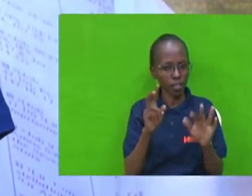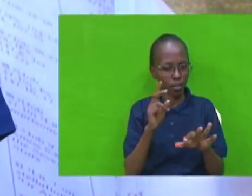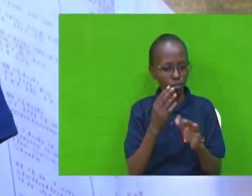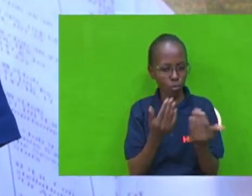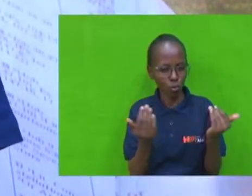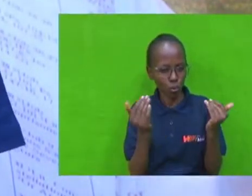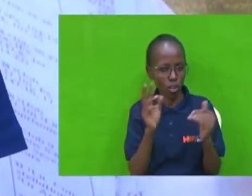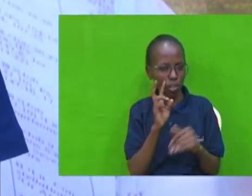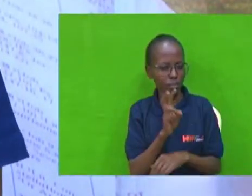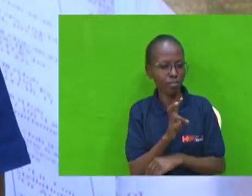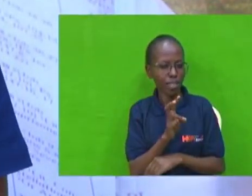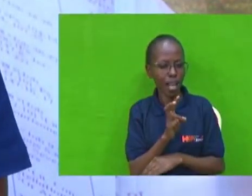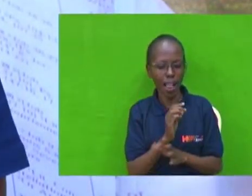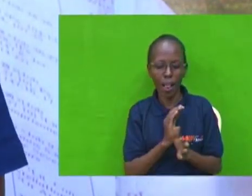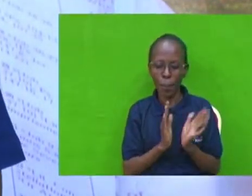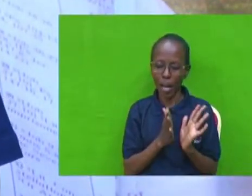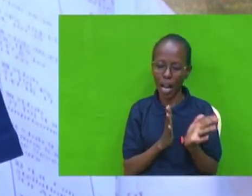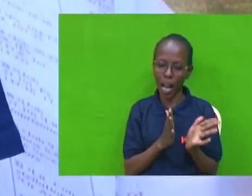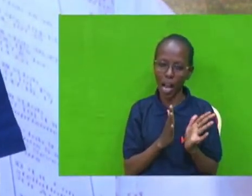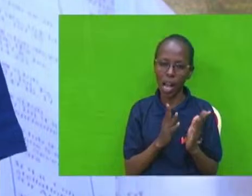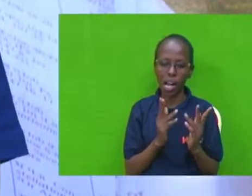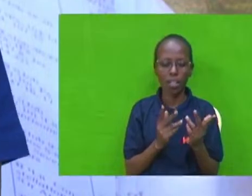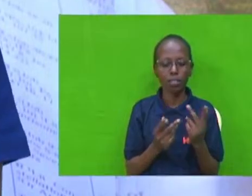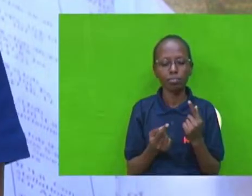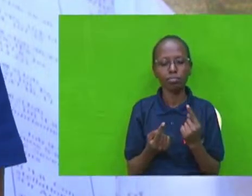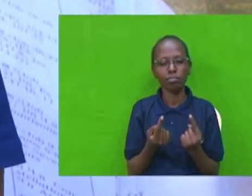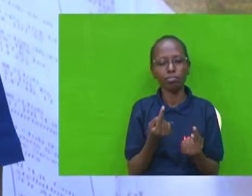wanaishia jikoni mbele. Hawezi kaa naye pale mbele.